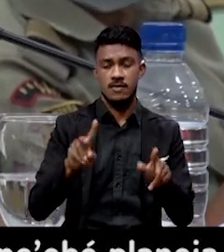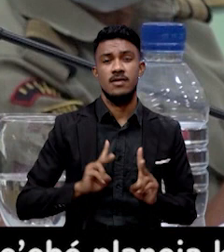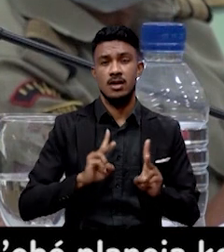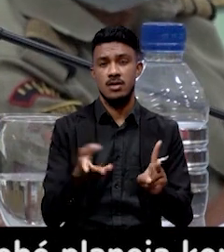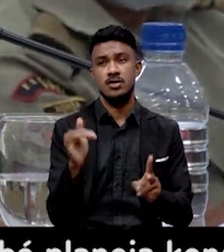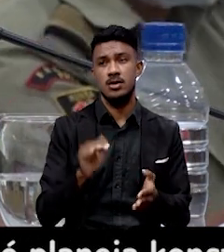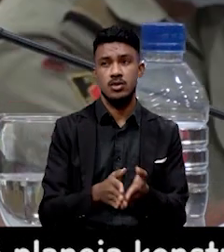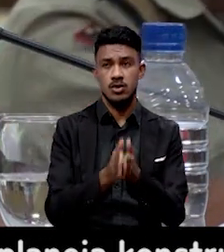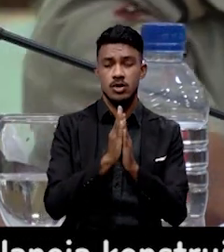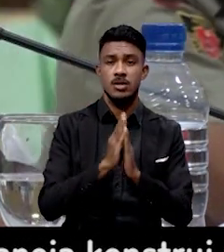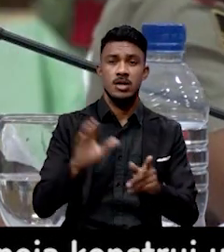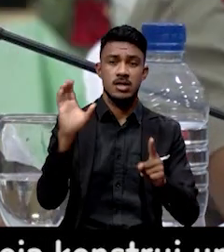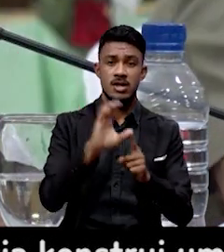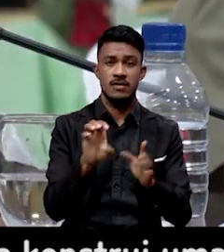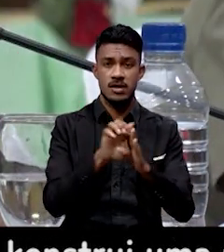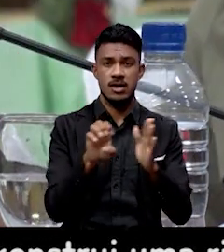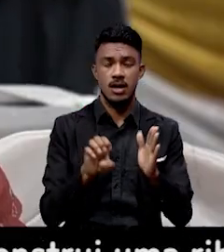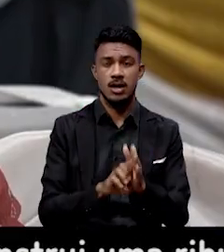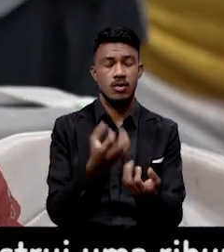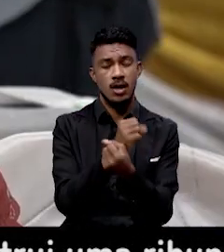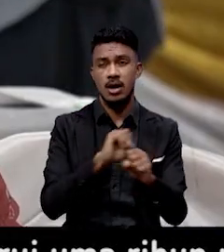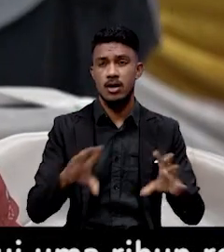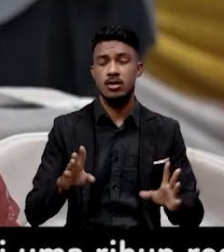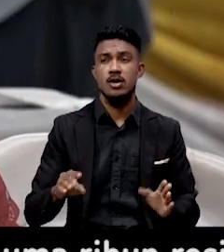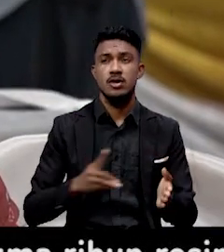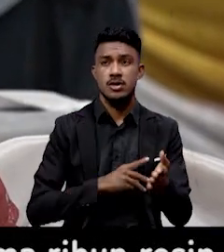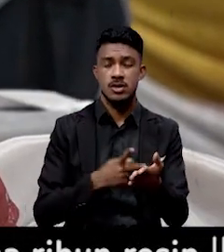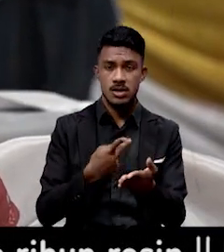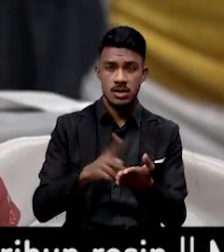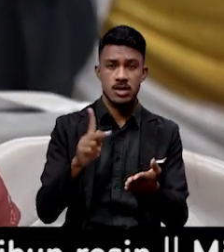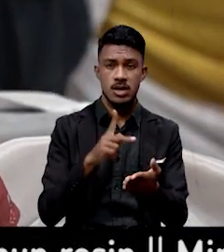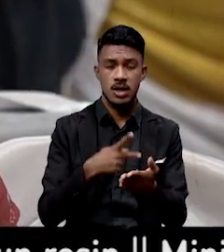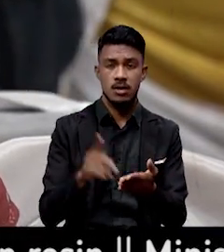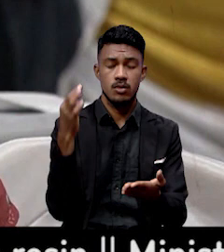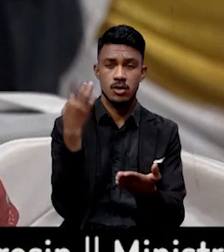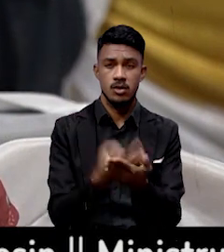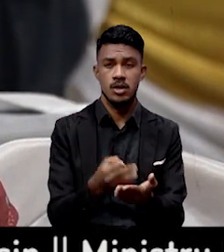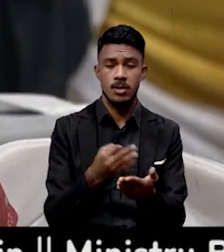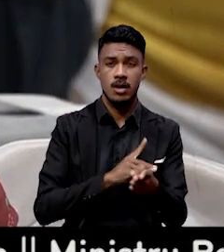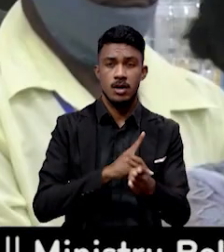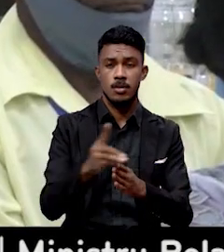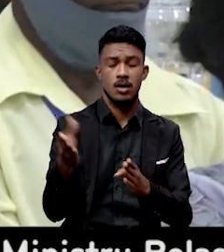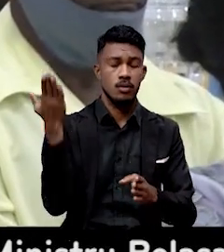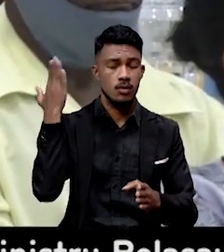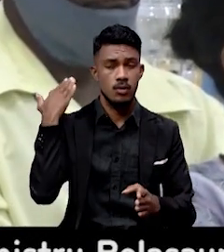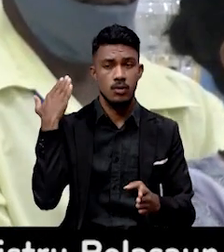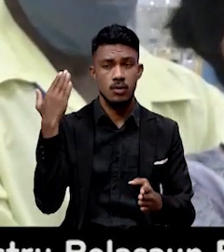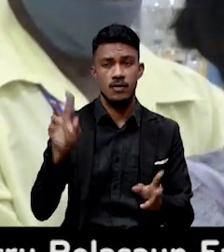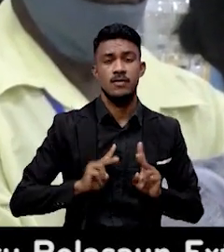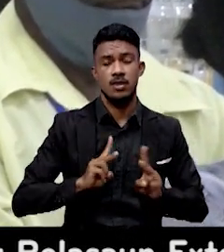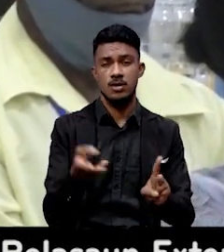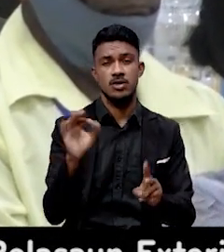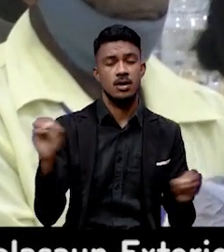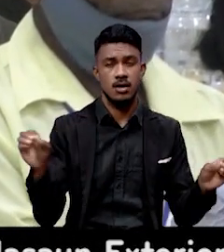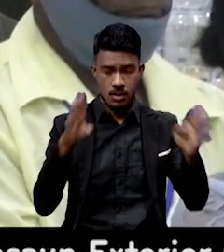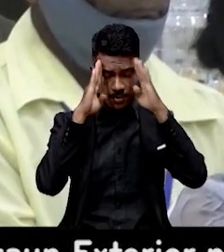chefe estado atu halakong pensão vitalícia tamba estraga de povo ni osang. Tuir veteranus ukunain sira la fo atensaun